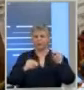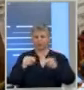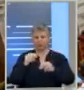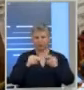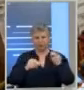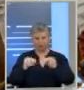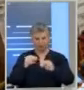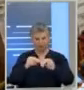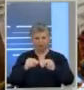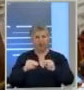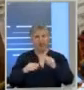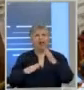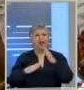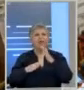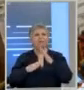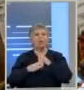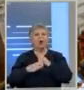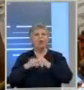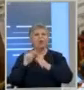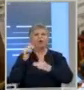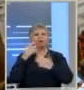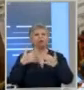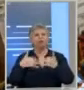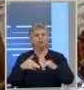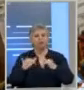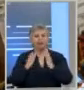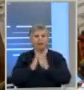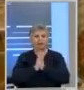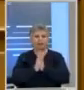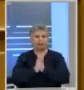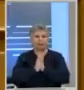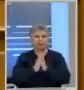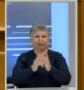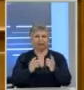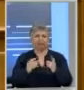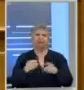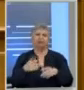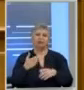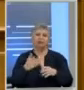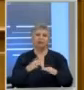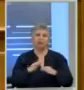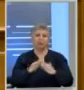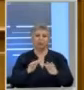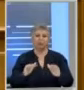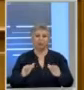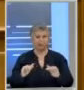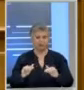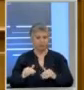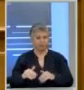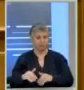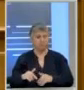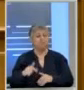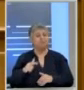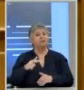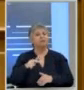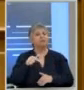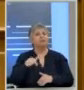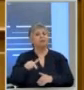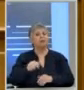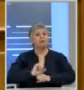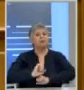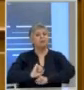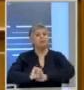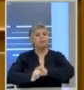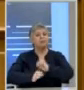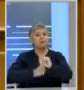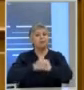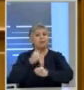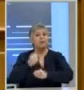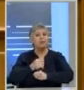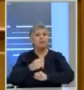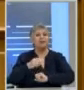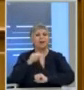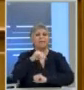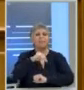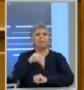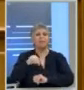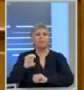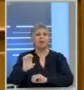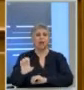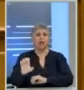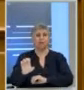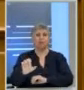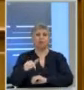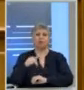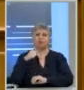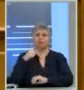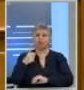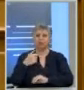Κάνατε ό,τι μπορούσατε για να διαλύσετε εκείνα τα μέσα μαζικής ενημέρωσης που δεν συμφωνούσαν μαζί